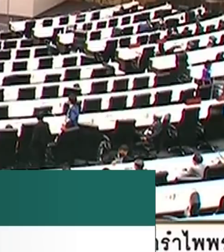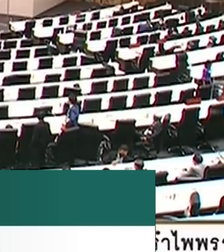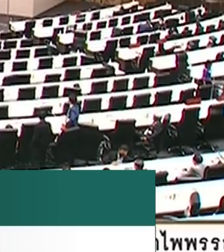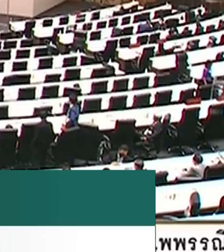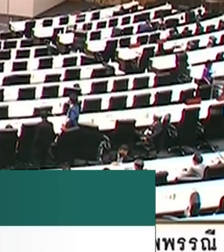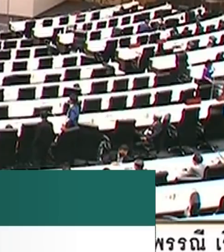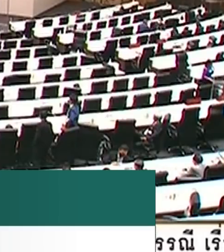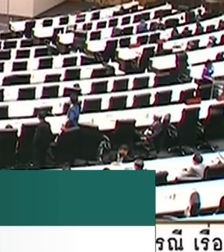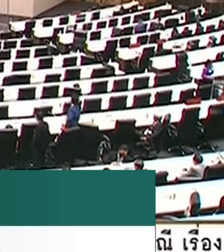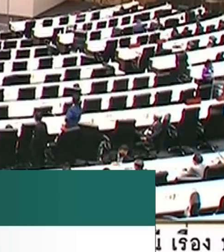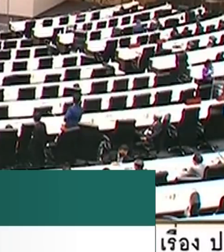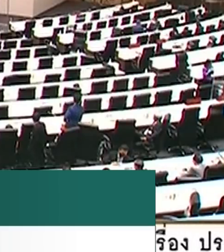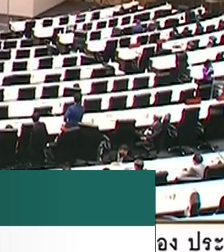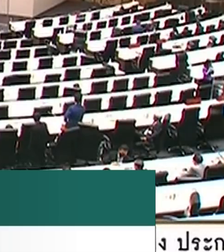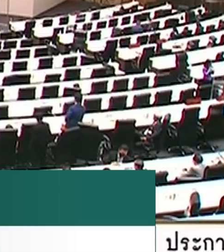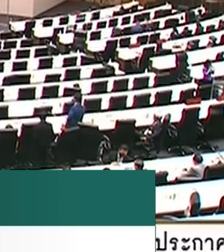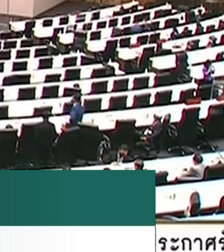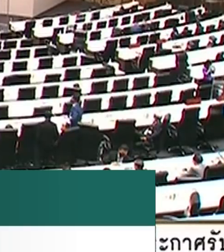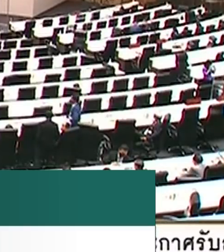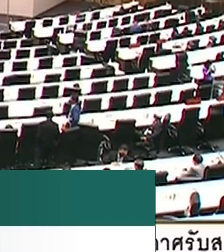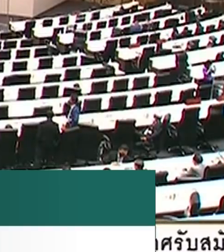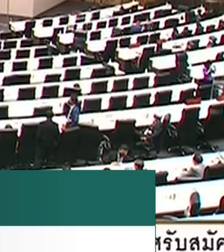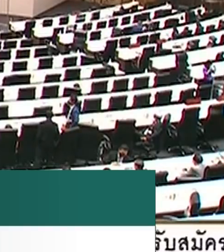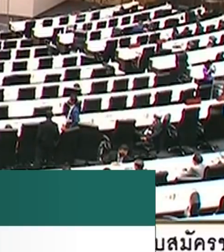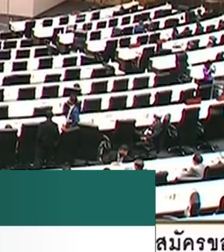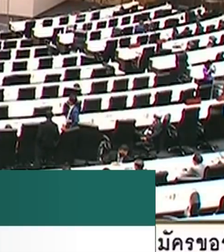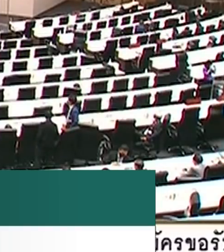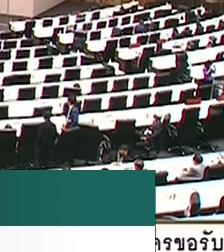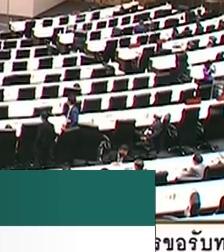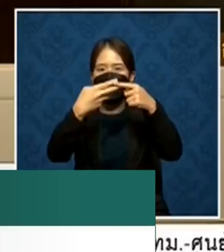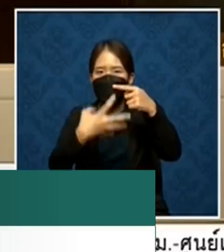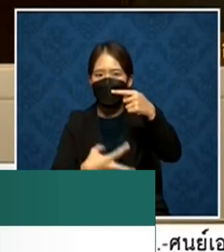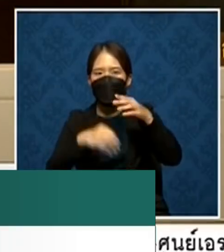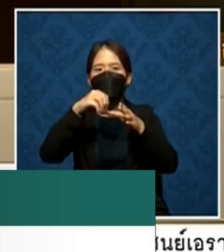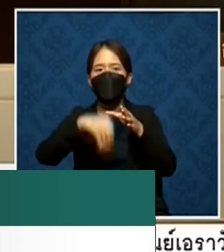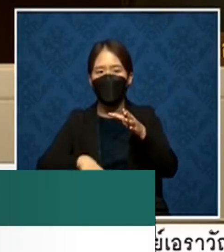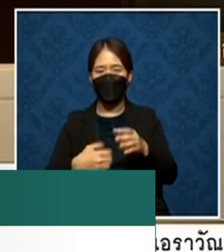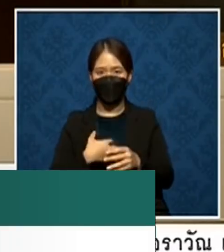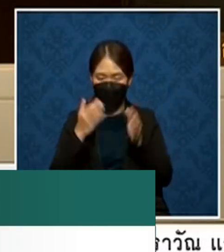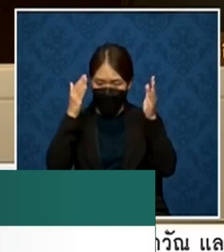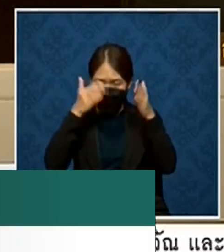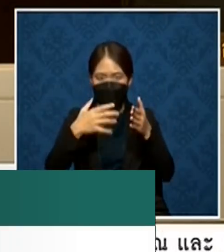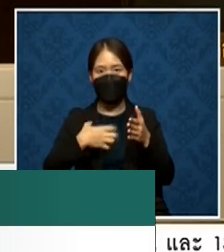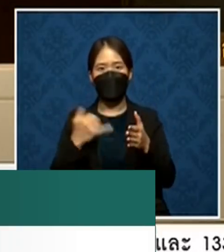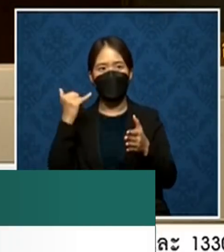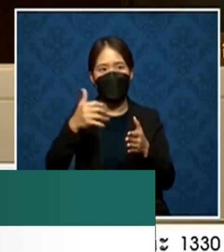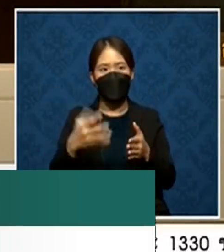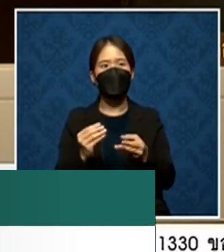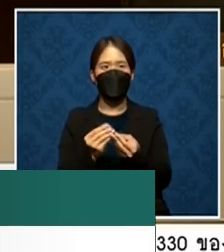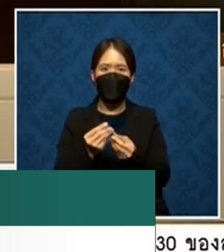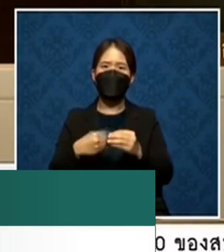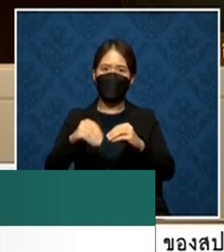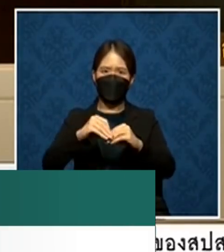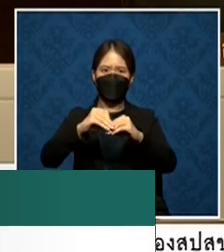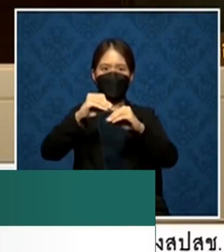เลยครับไอ้นี่เป็นเรื่องที่คนนอกจะไม่เข้าใจส่วนวันพฤหัสเนี่ยจะเป็นเรื่องกระทู้ถามแล้วก็หลังจากกระ